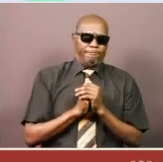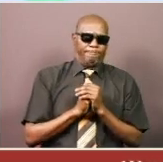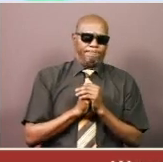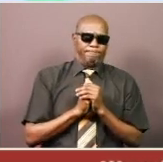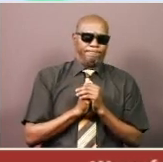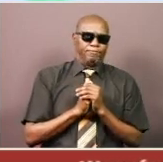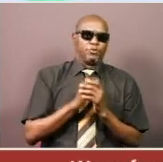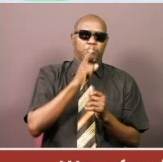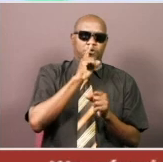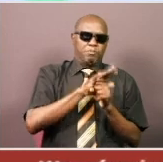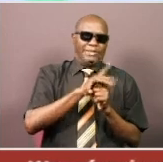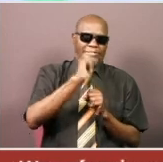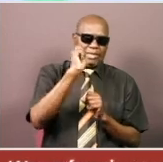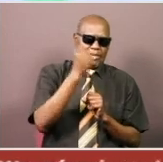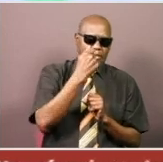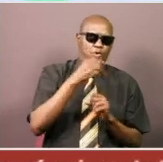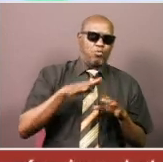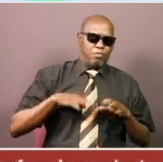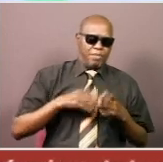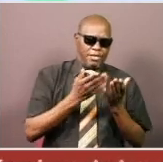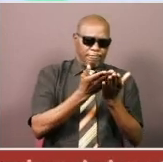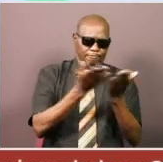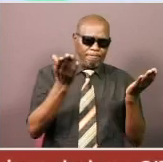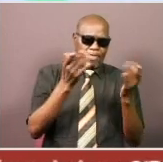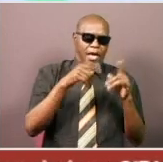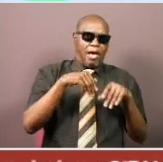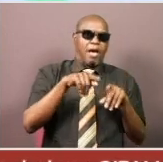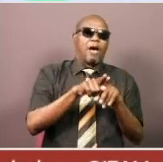kina mama wa Kenya ya kwamba kama rais